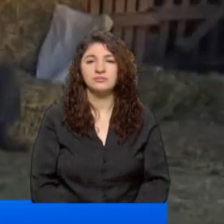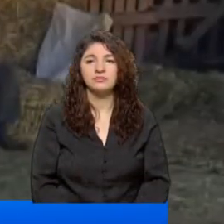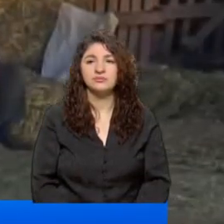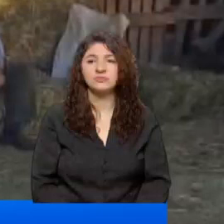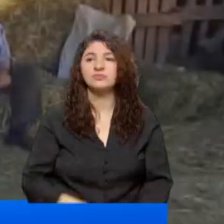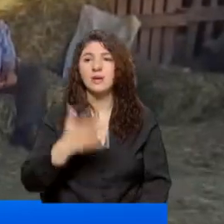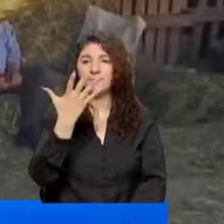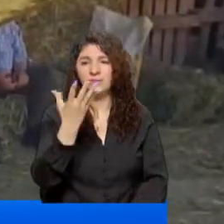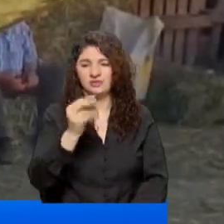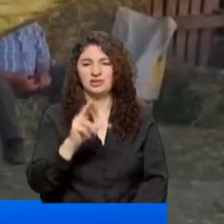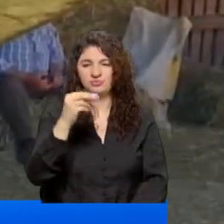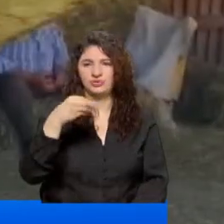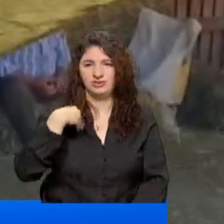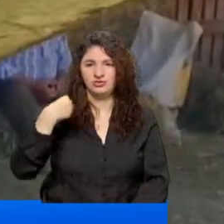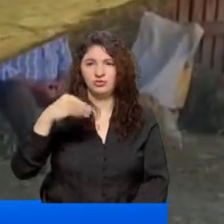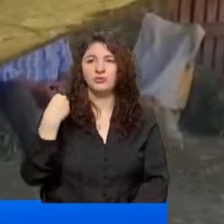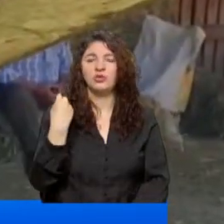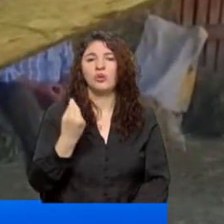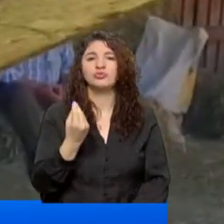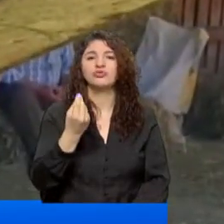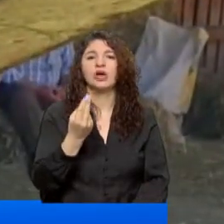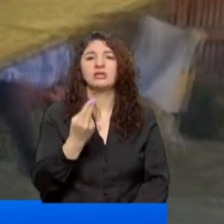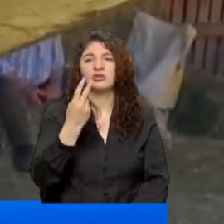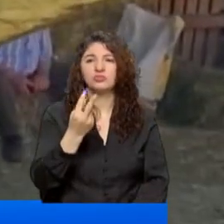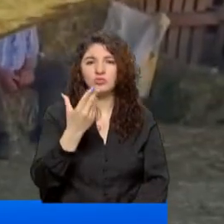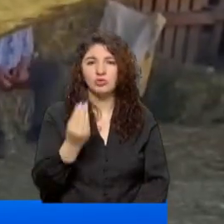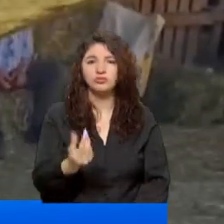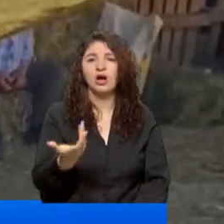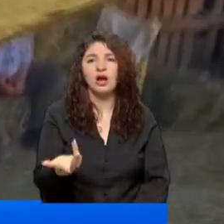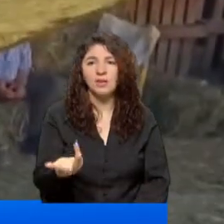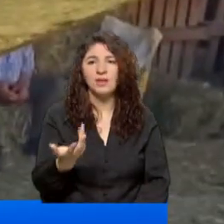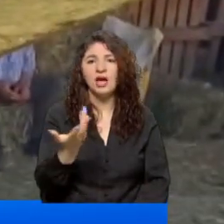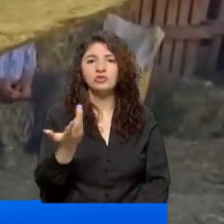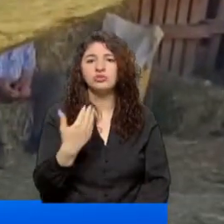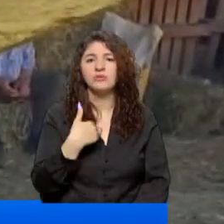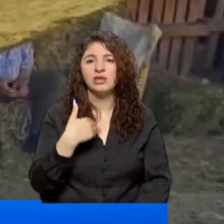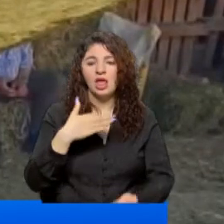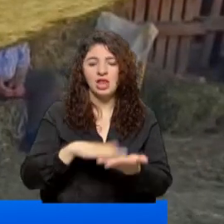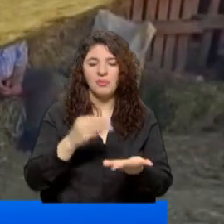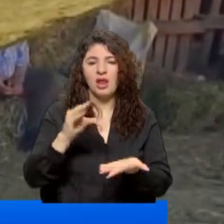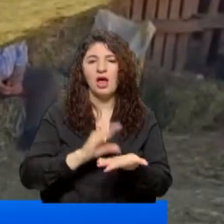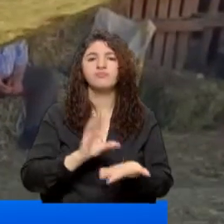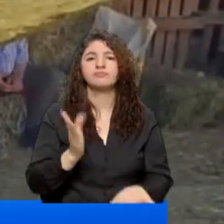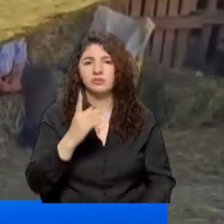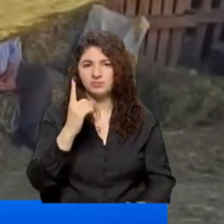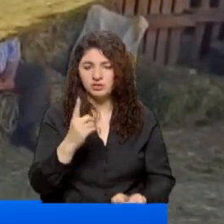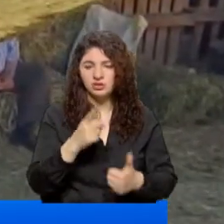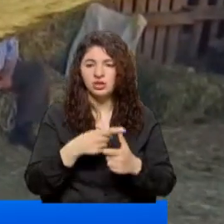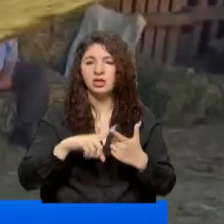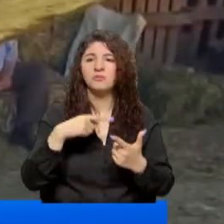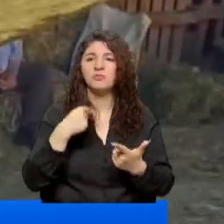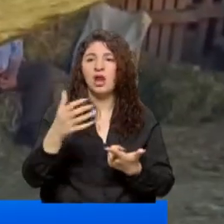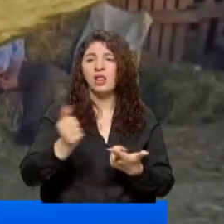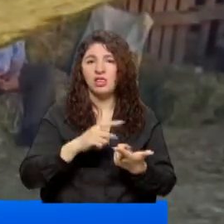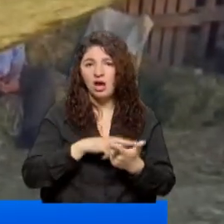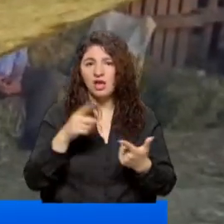15'e düşe veriyorduk yeni olmuş 7.30 ama henüz ara elimize geçmedi bir İkincisi biz bu